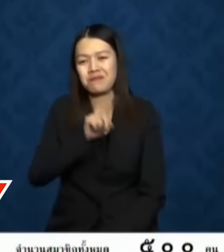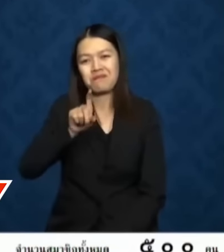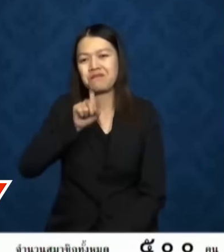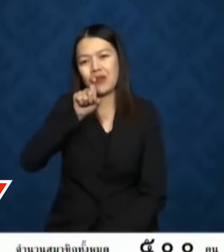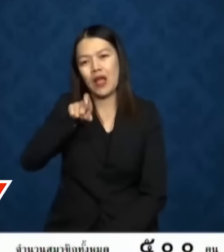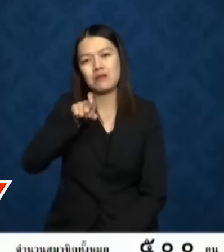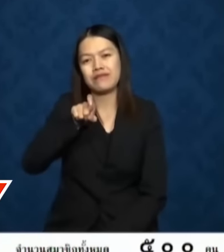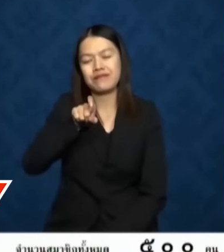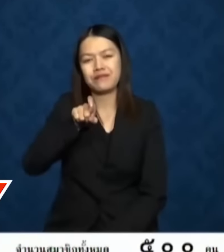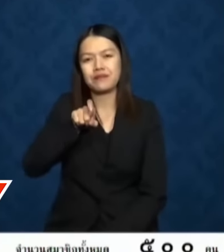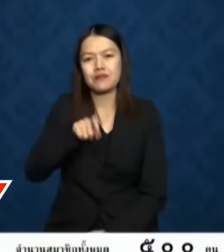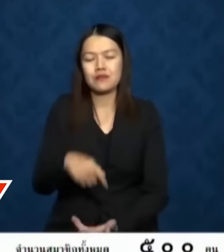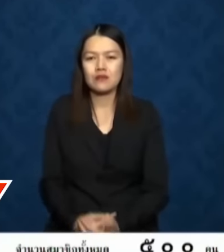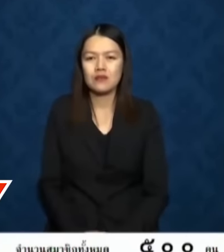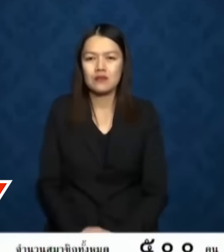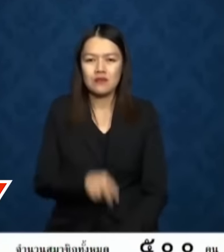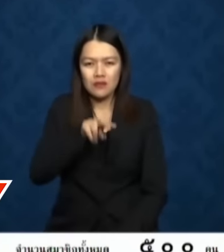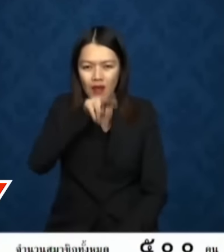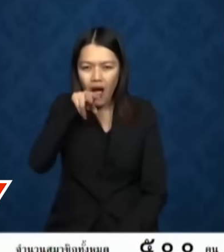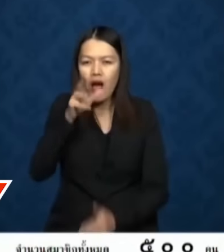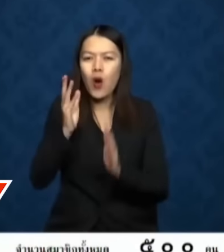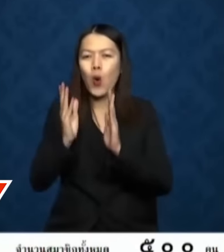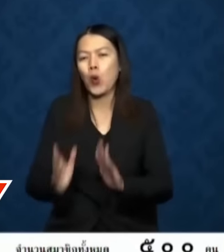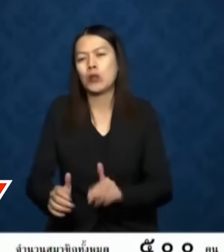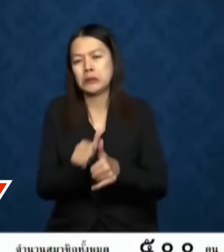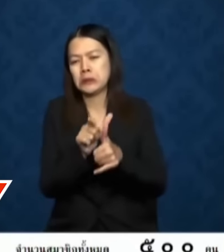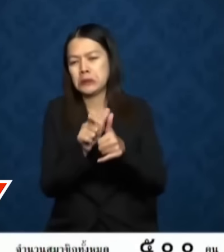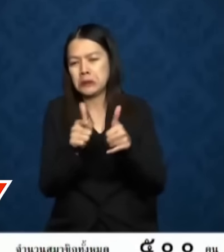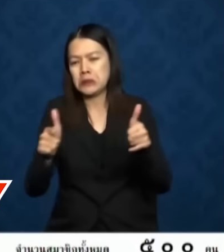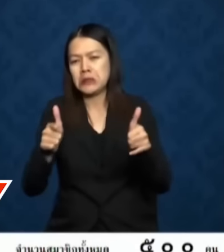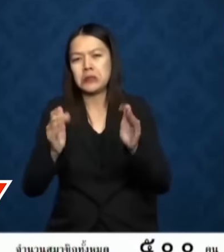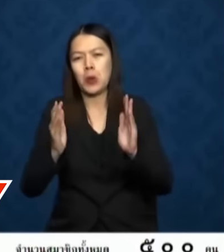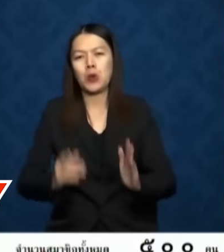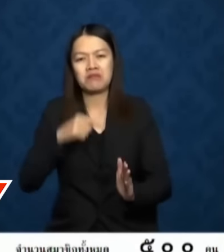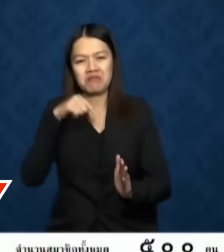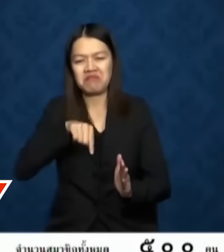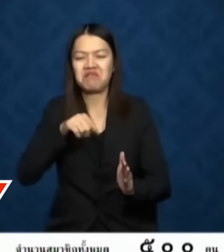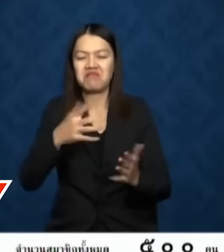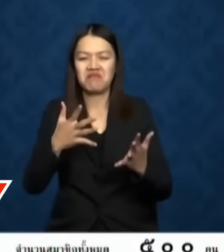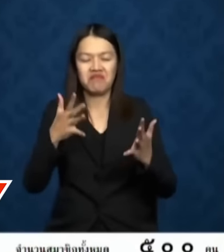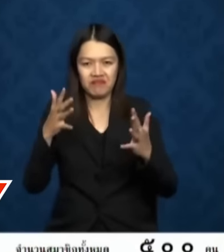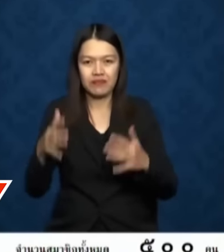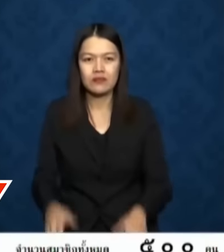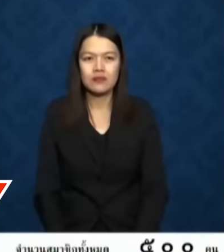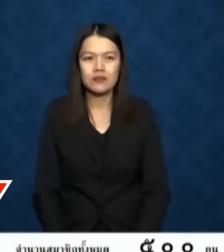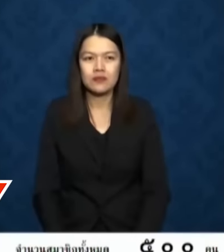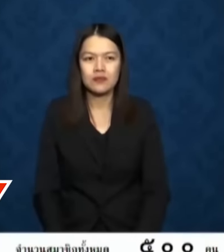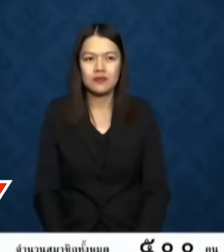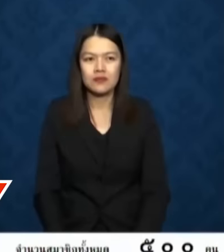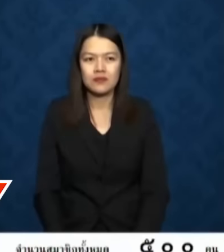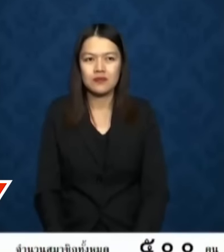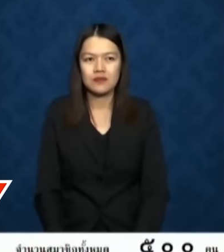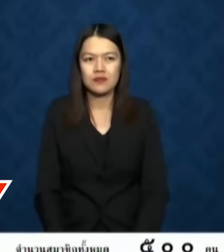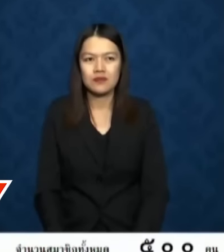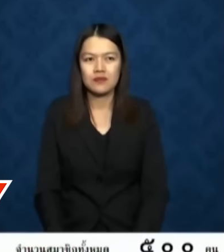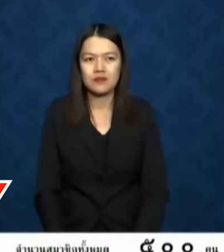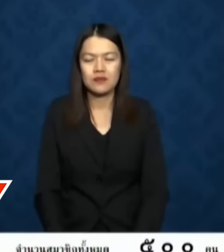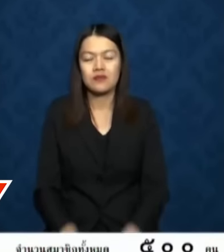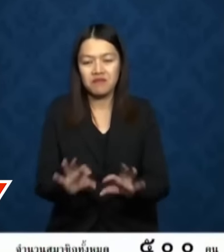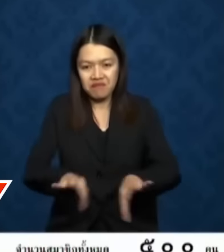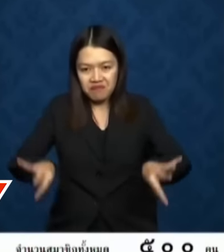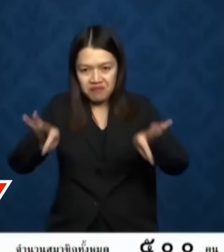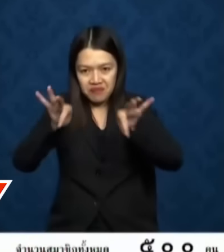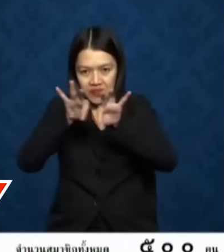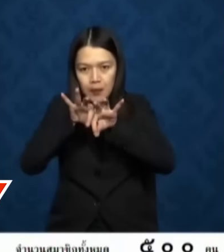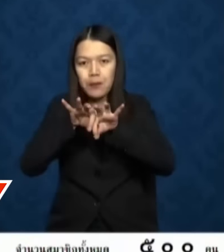นี้คงจะไม่สามารถที่จะหาประชากรที่มีคุณภาพในประเทศนี้ได้นะครับและแน่นอนเราจำเป็นที่จะต้อง